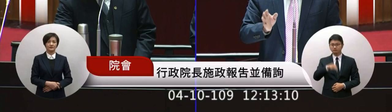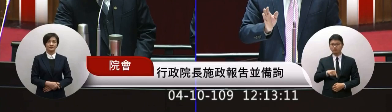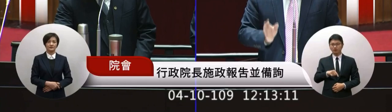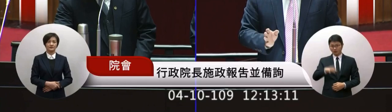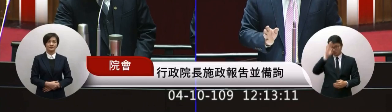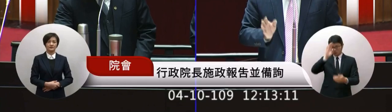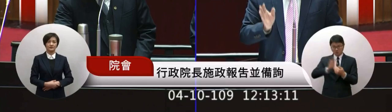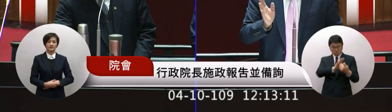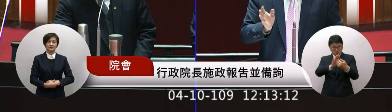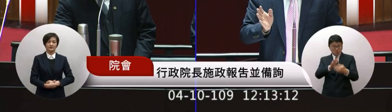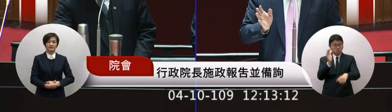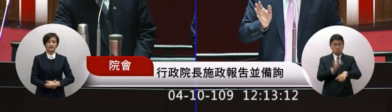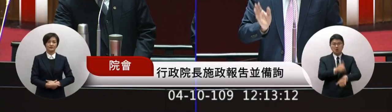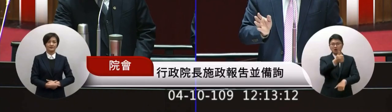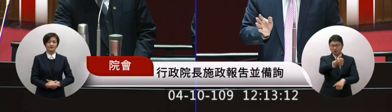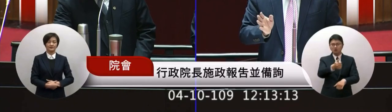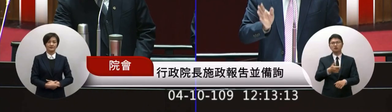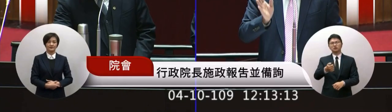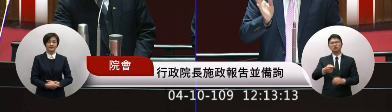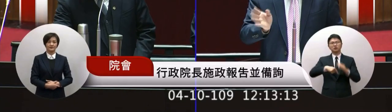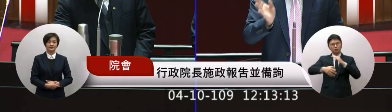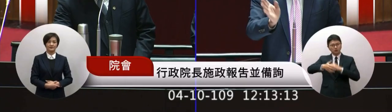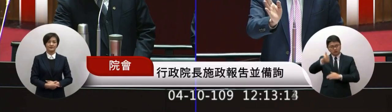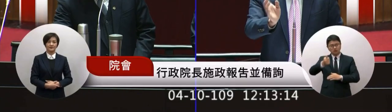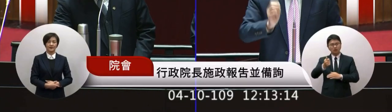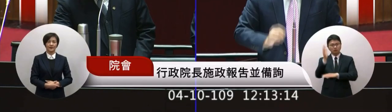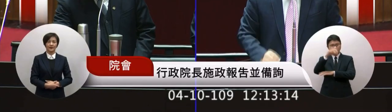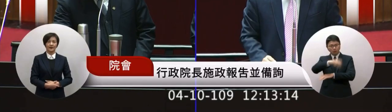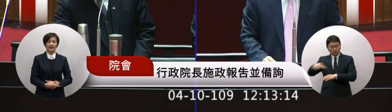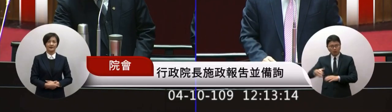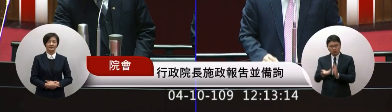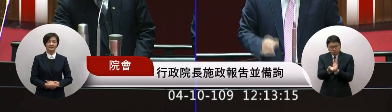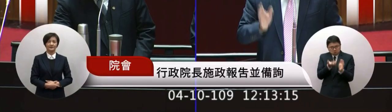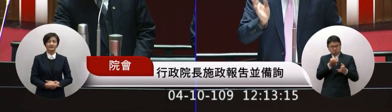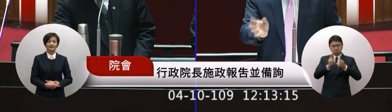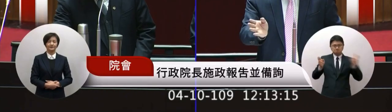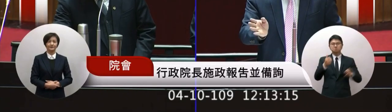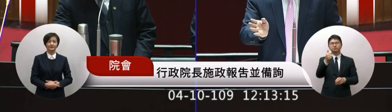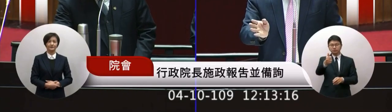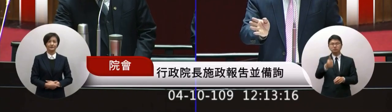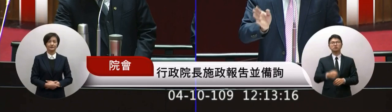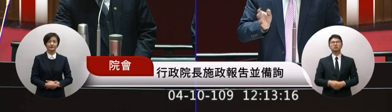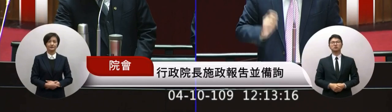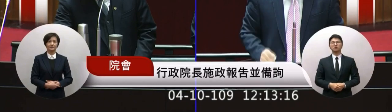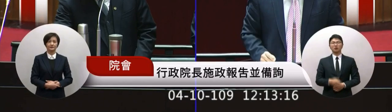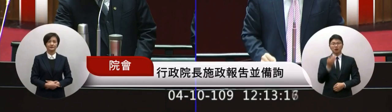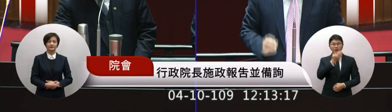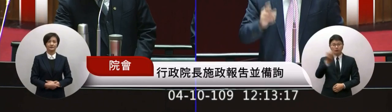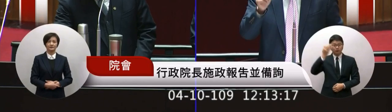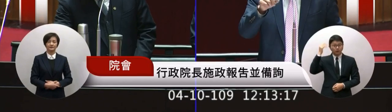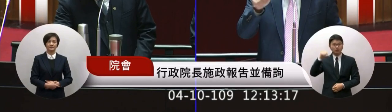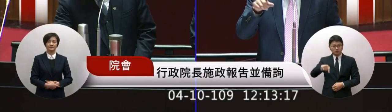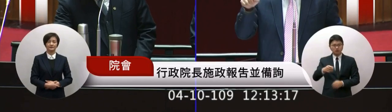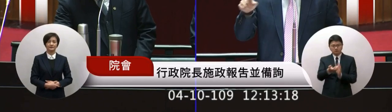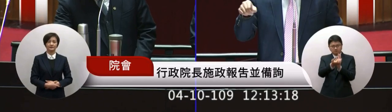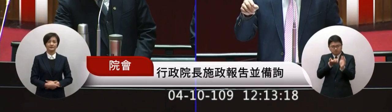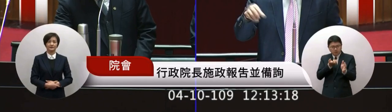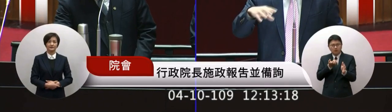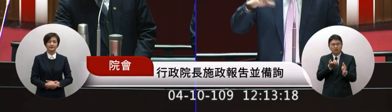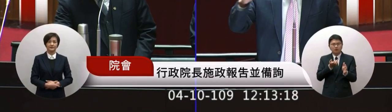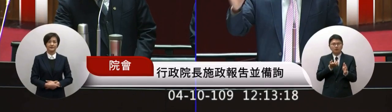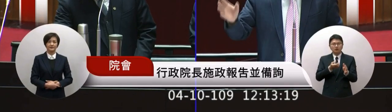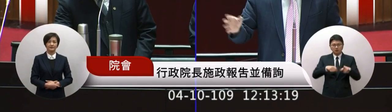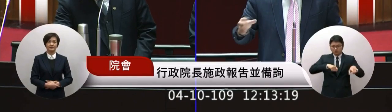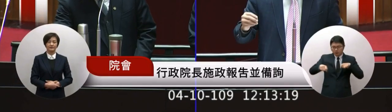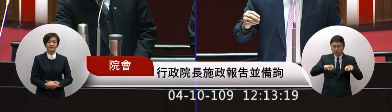疫做得很好，要谢谢院长及各部会，这个是超前部署嘛。那观光我们是不是也应该超前部署，因应 AI 将来